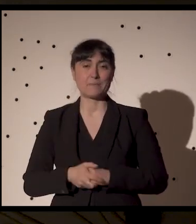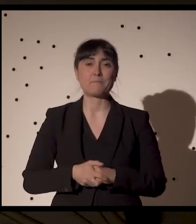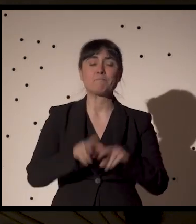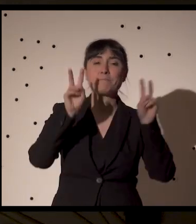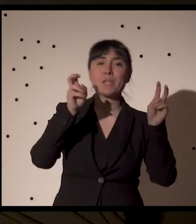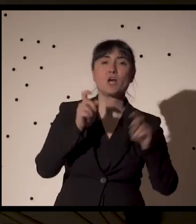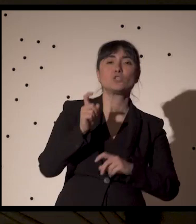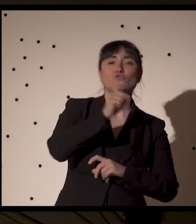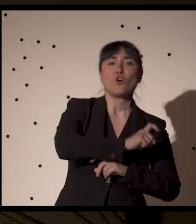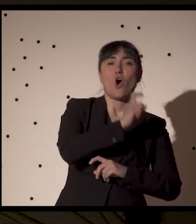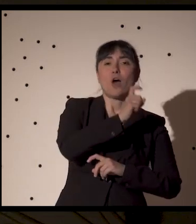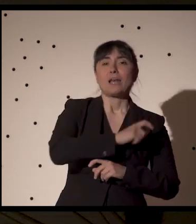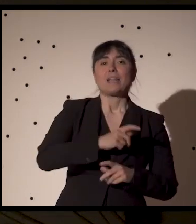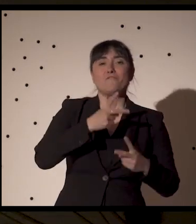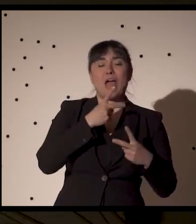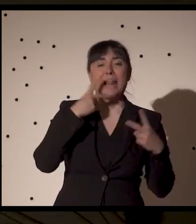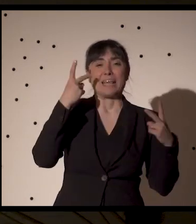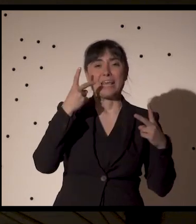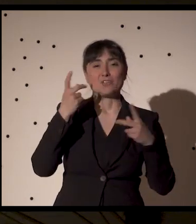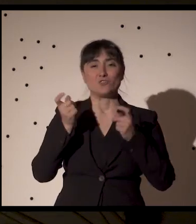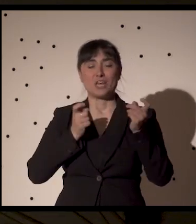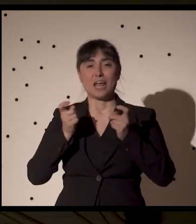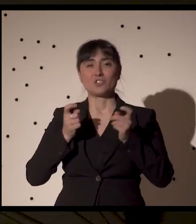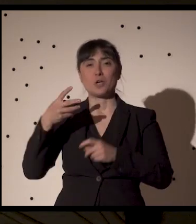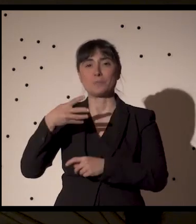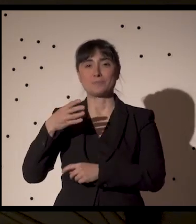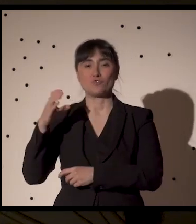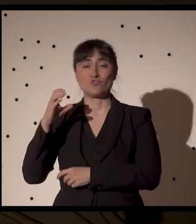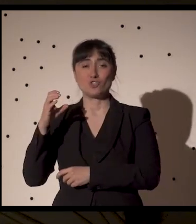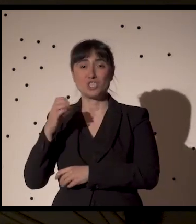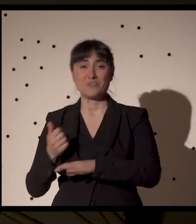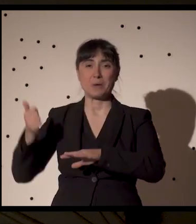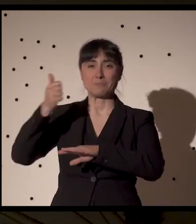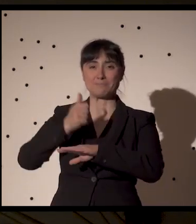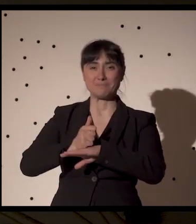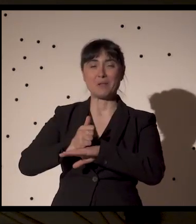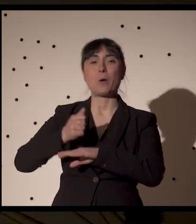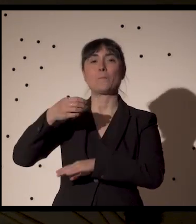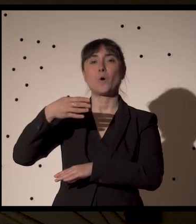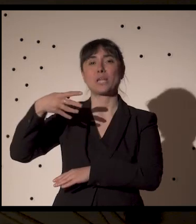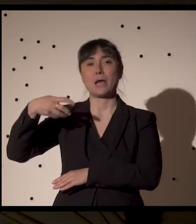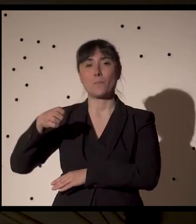civica con Monica Demuro come protagonista